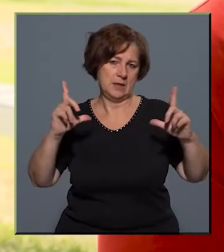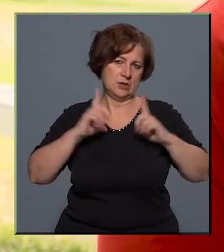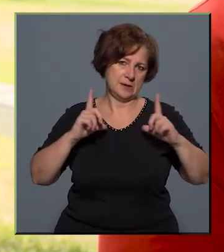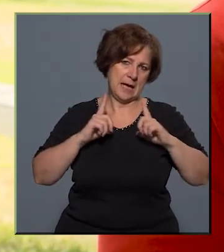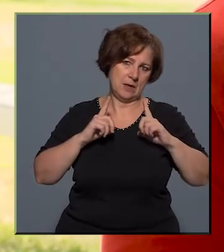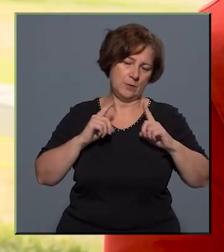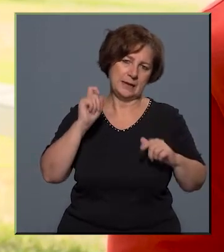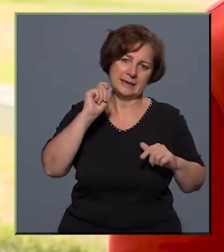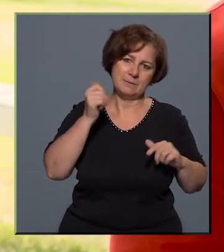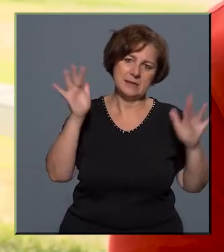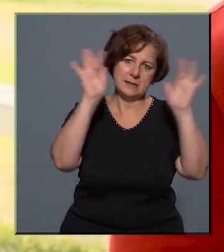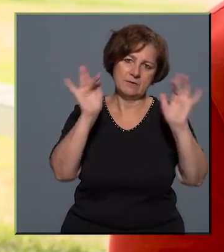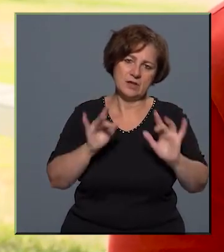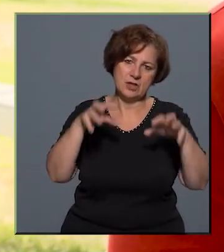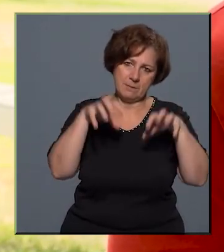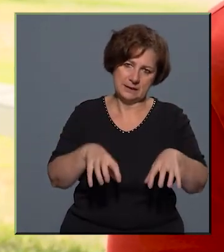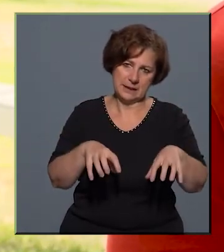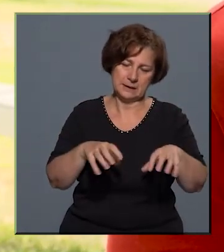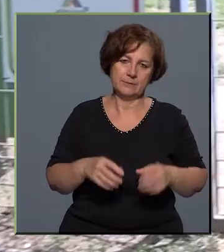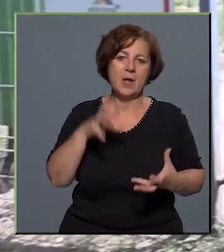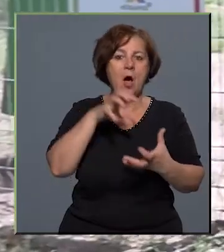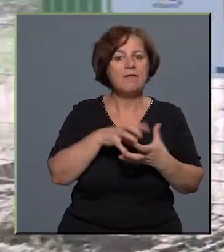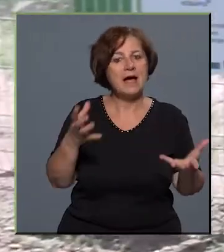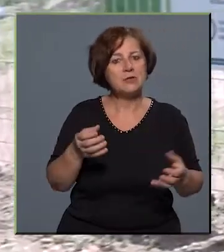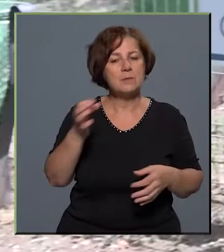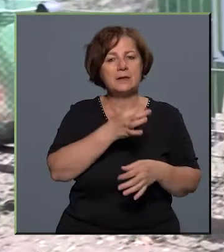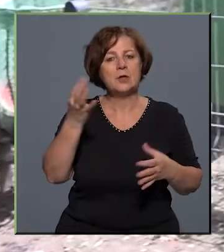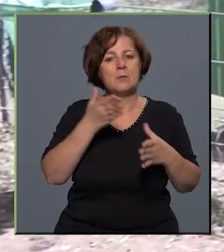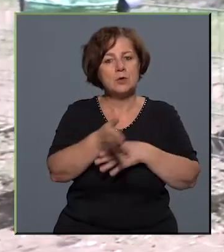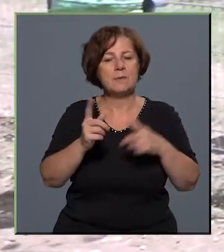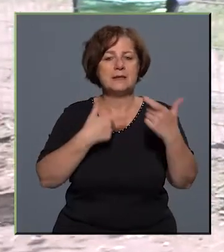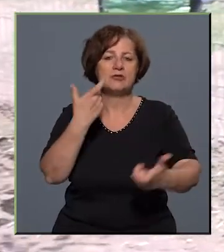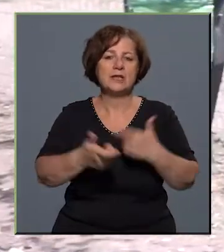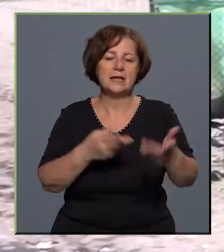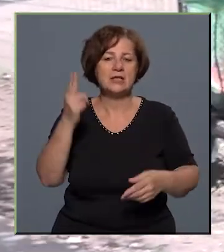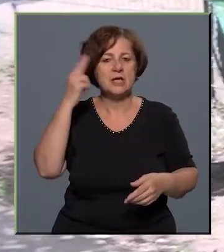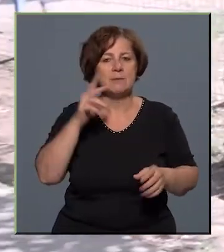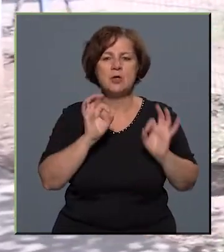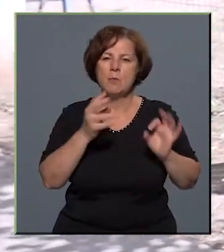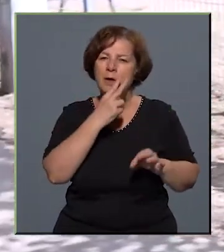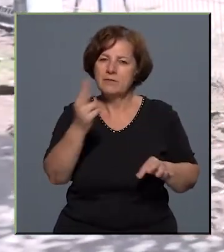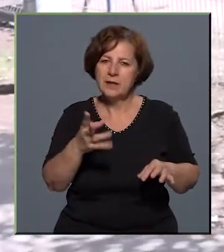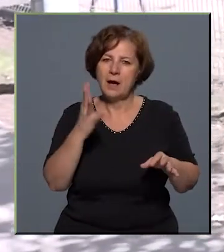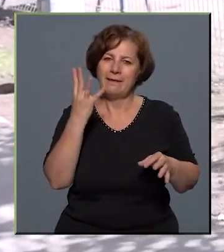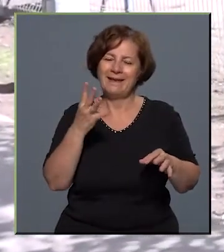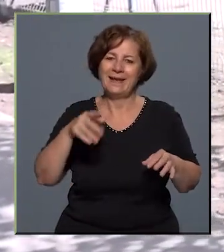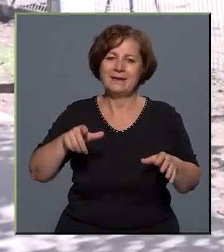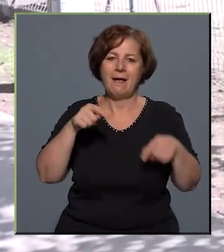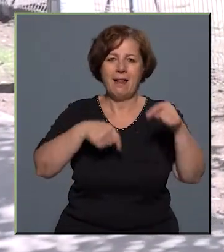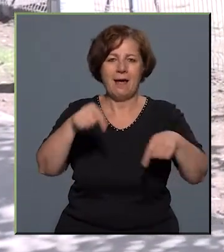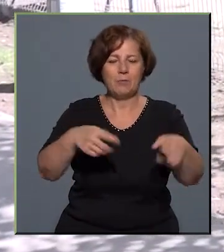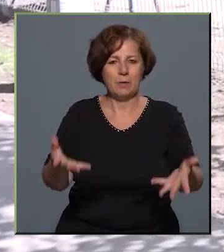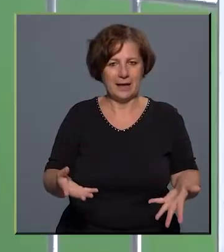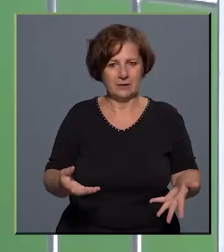az állapotát egy kicsit frissebbé tenni. A városban, a napközbeni sétánál is érdemes jobban ügyelnünk a